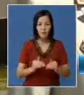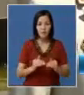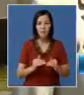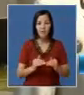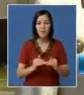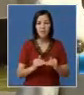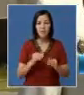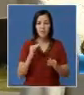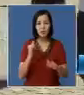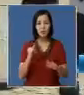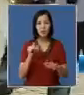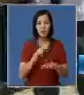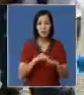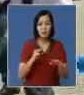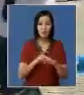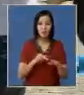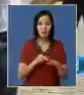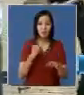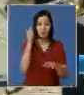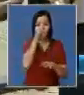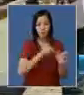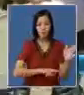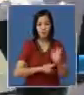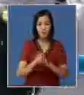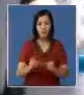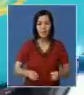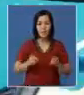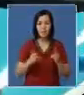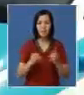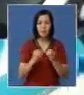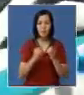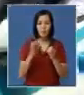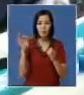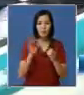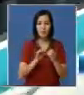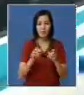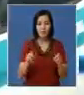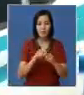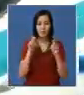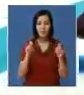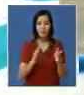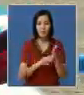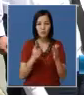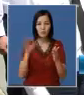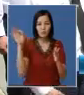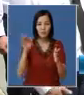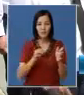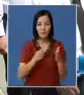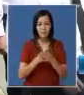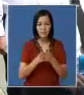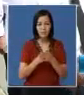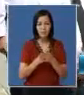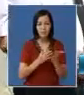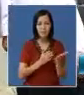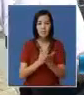қатарында жетісулықтар да бар. Өңірде жыл басынан бері қылмыс 10%-ға кемісе, оның ашылу көрсеткіші 91%-ға жеткен. Әрине, бұл